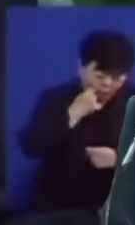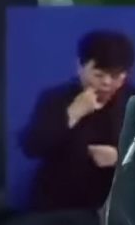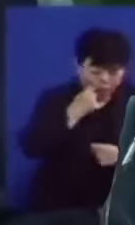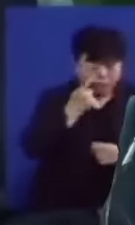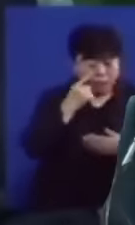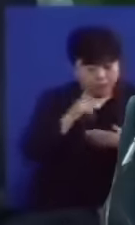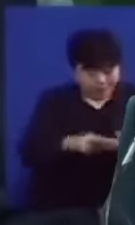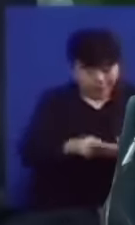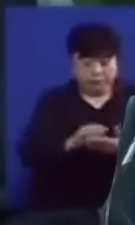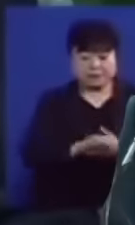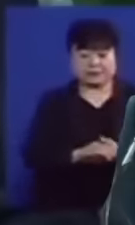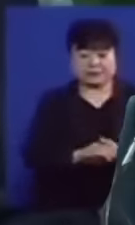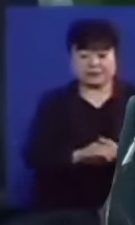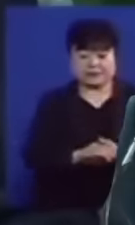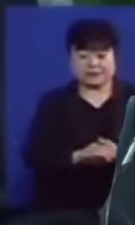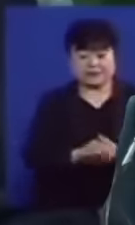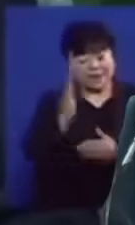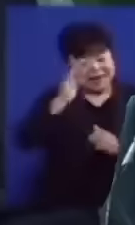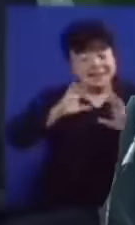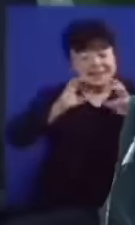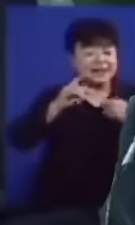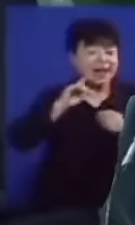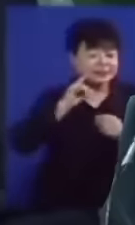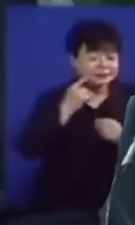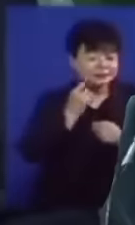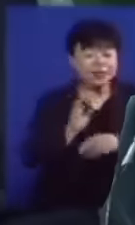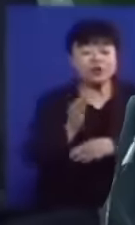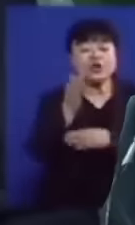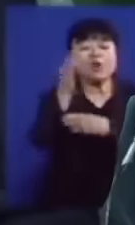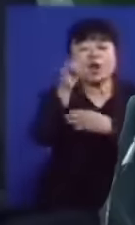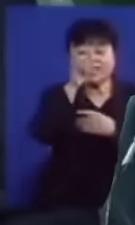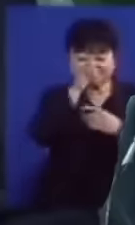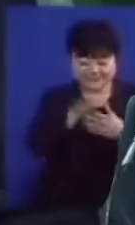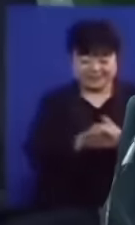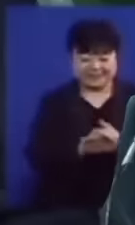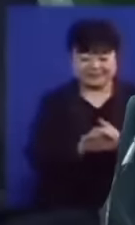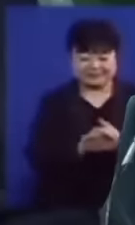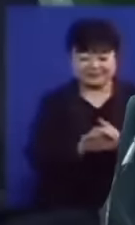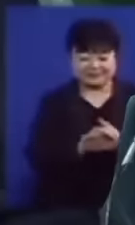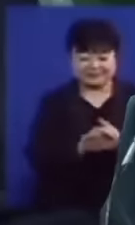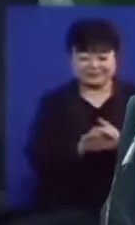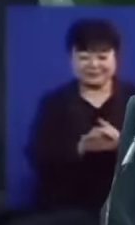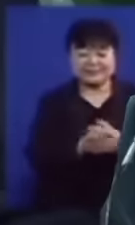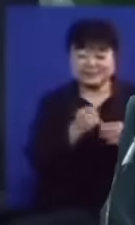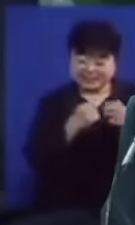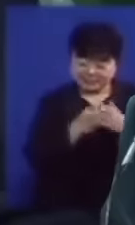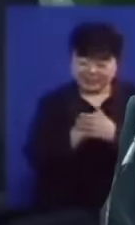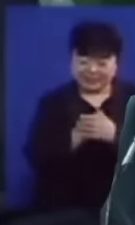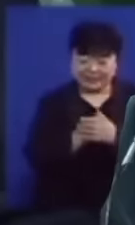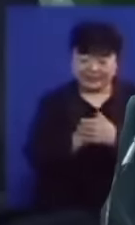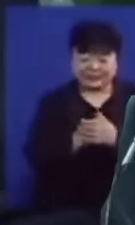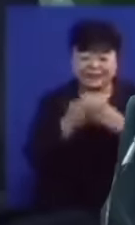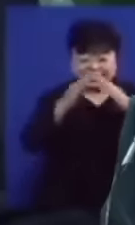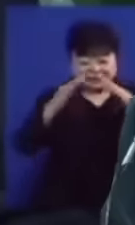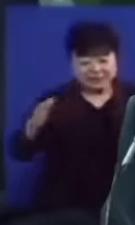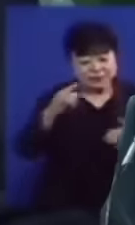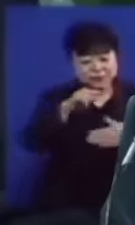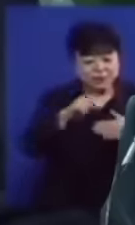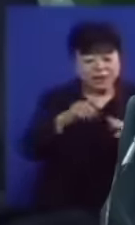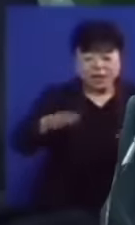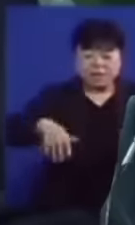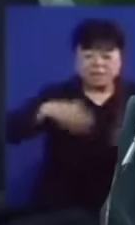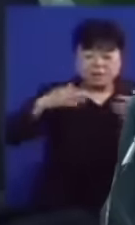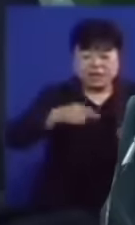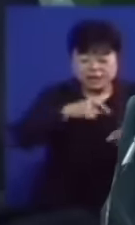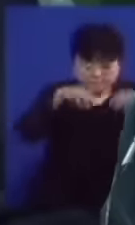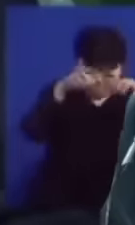보았다고 말한 것입니다. 그처럼 천국은 아름답고 영화로운 것입니다. 그러므로 천막 속에 바람 불고